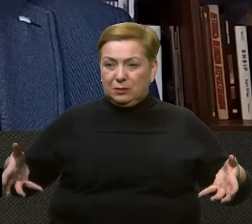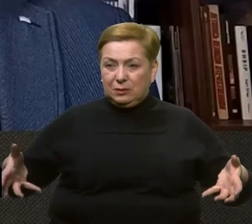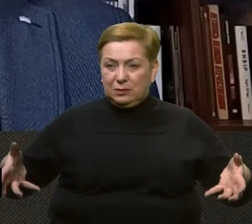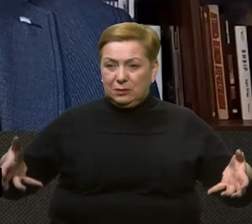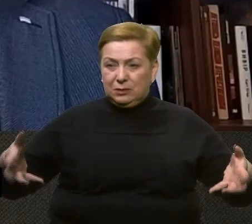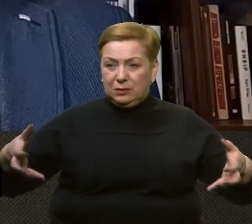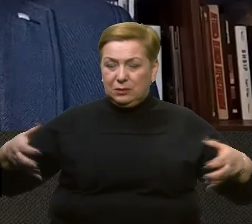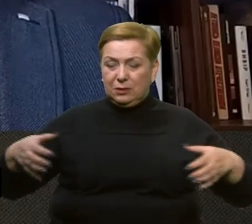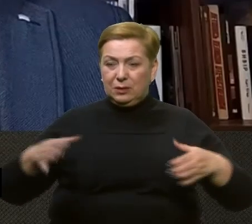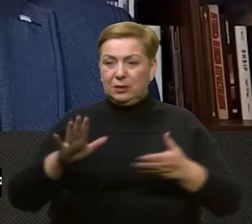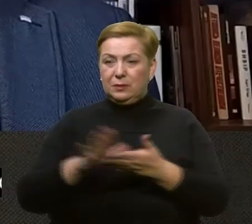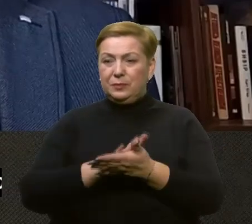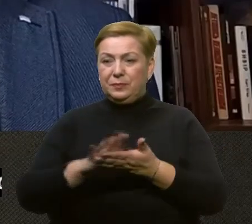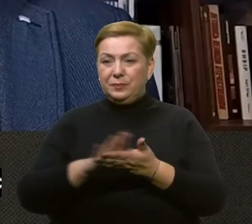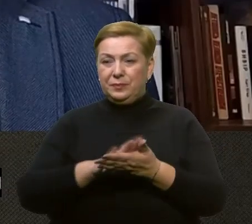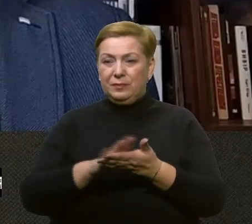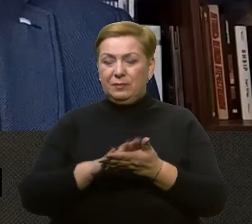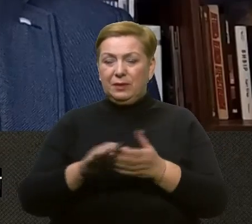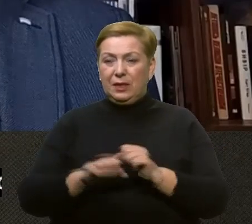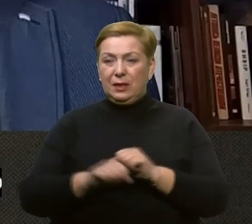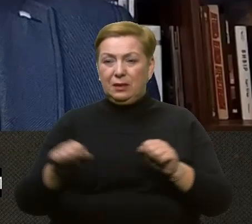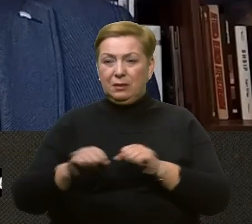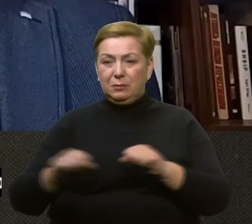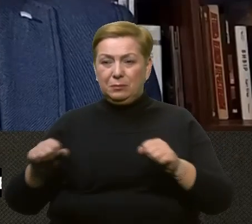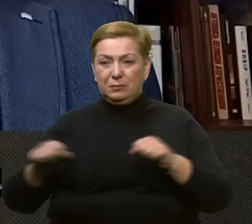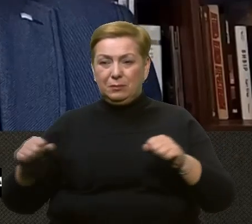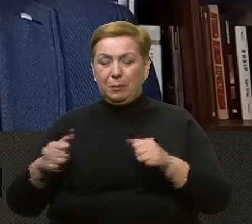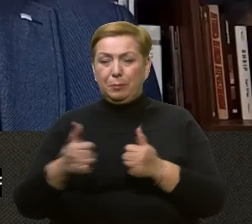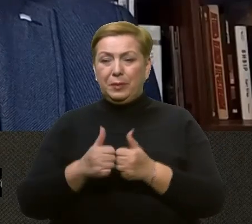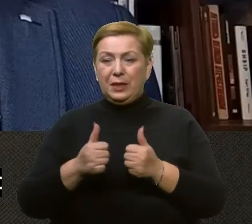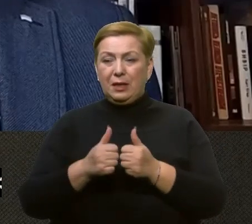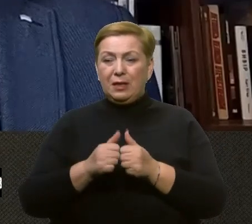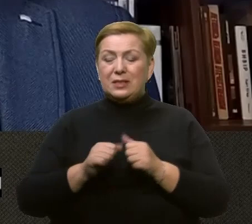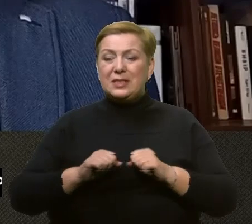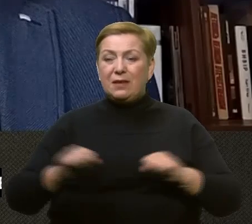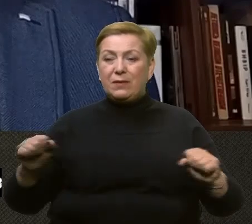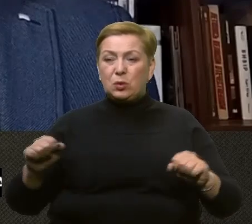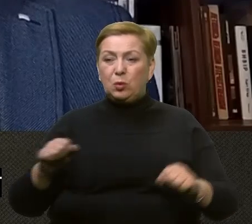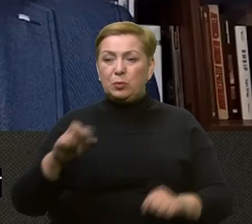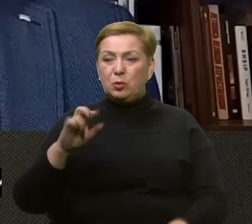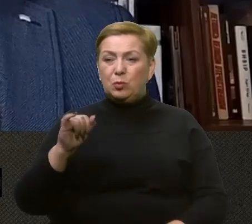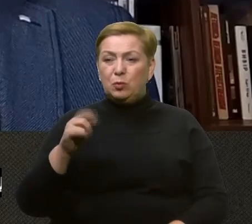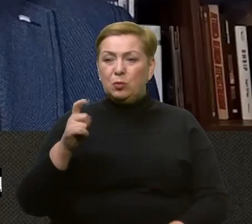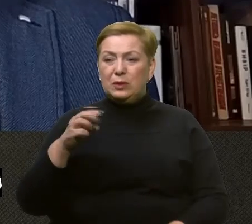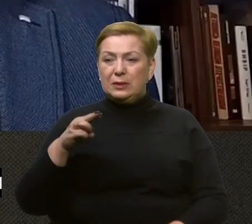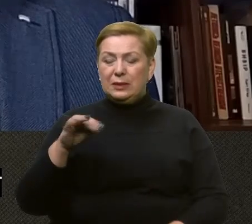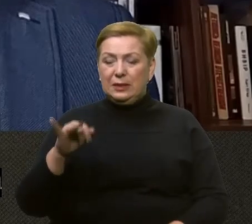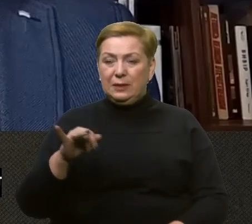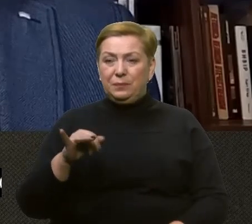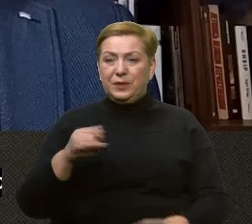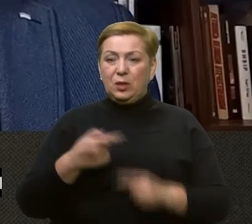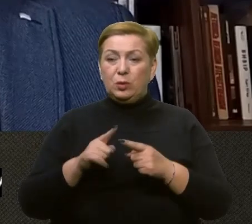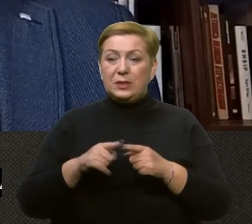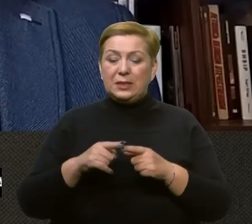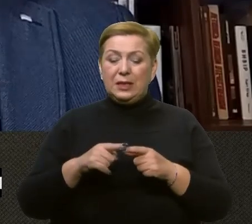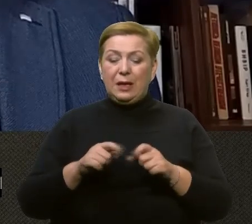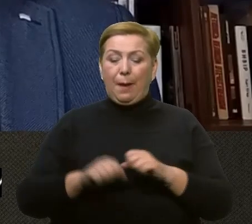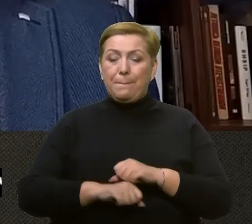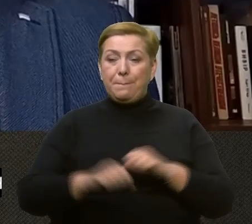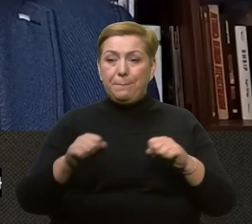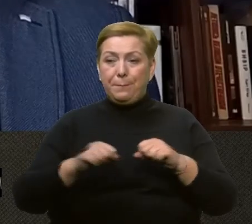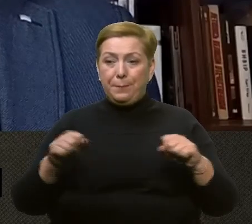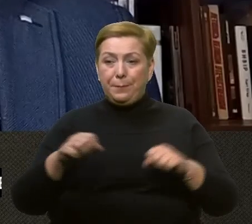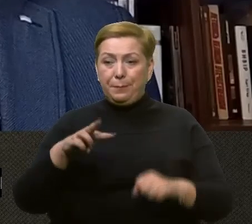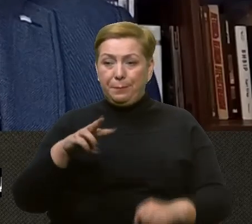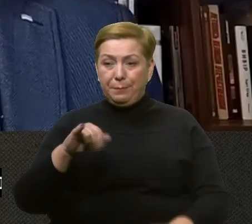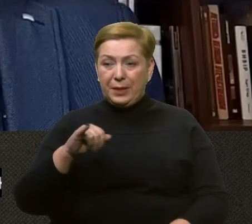якраз акваторії біля Севастопольської бухти. І звісно, що ці міни, вони там